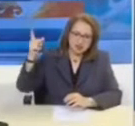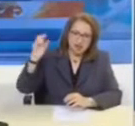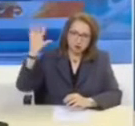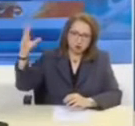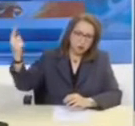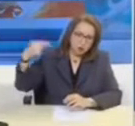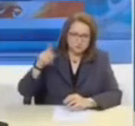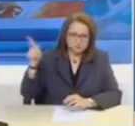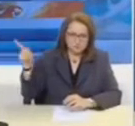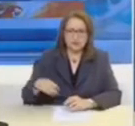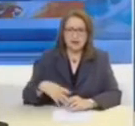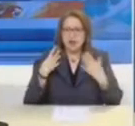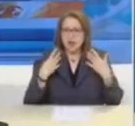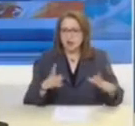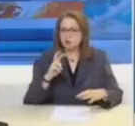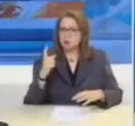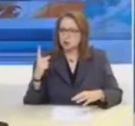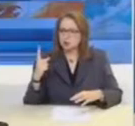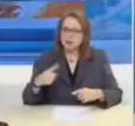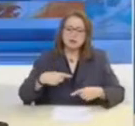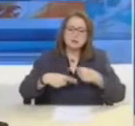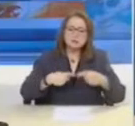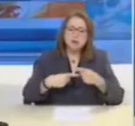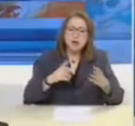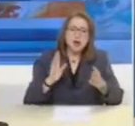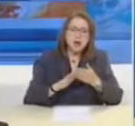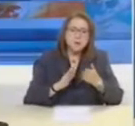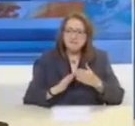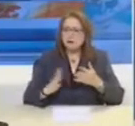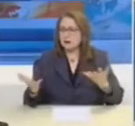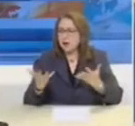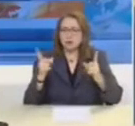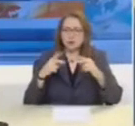και 921 είναι σχετιζόμενα με ήδη γνωστό κρούσμα.